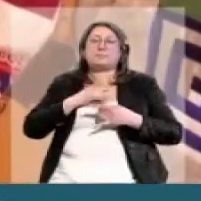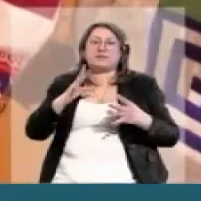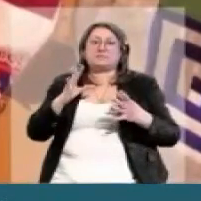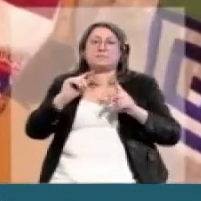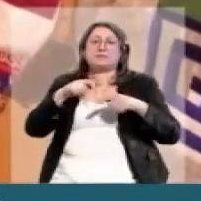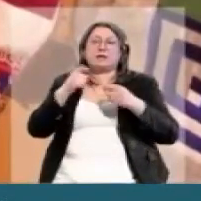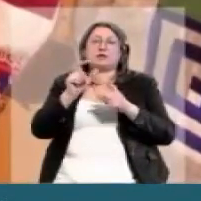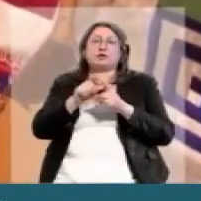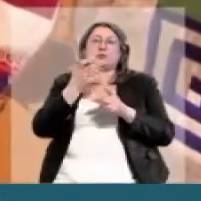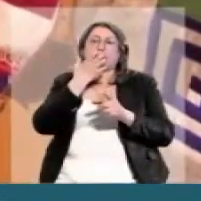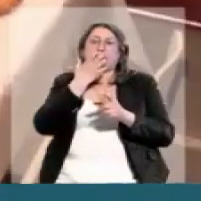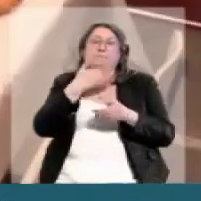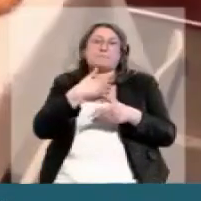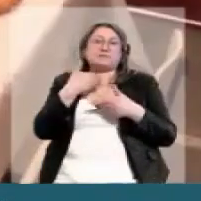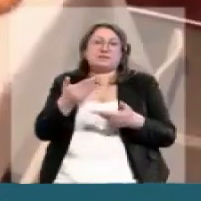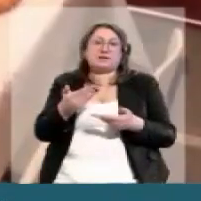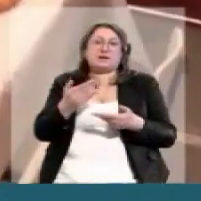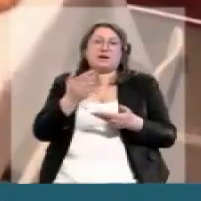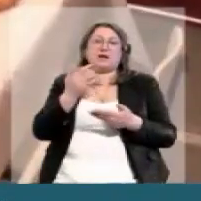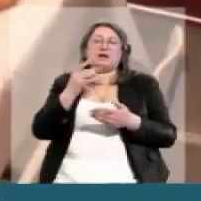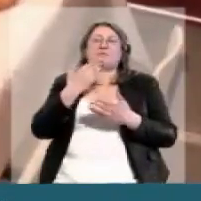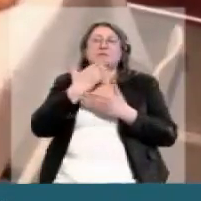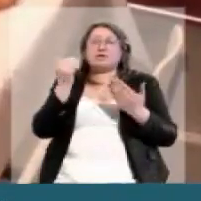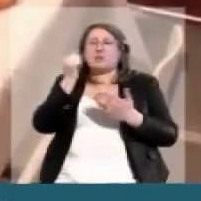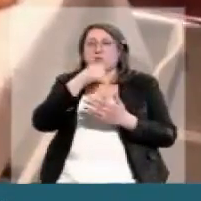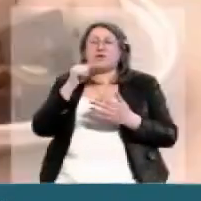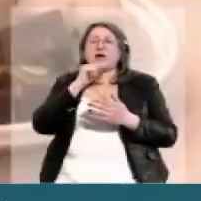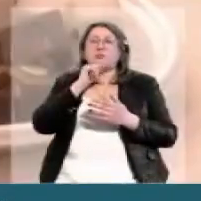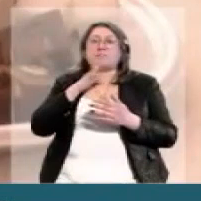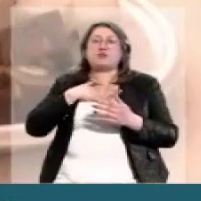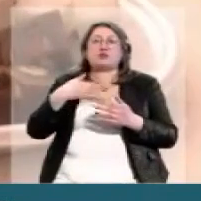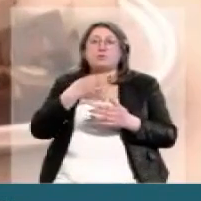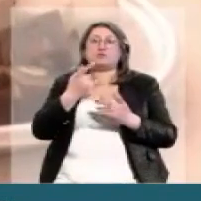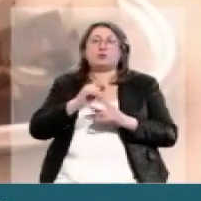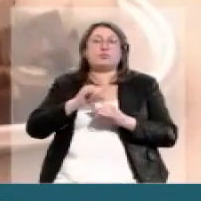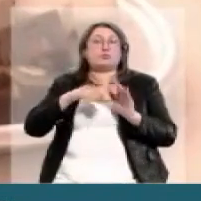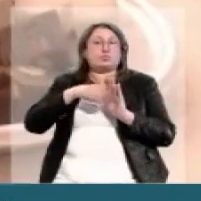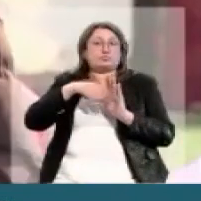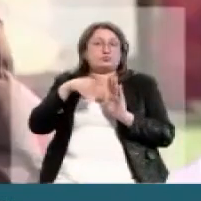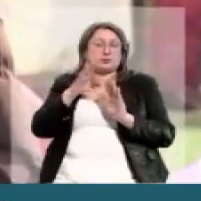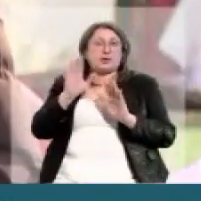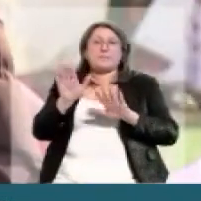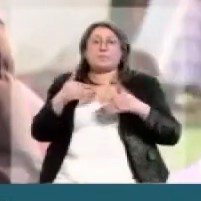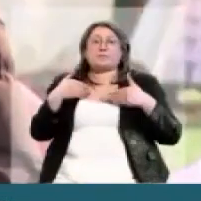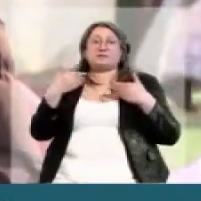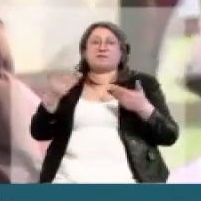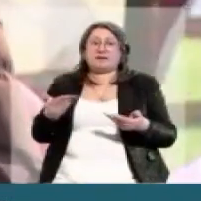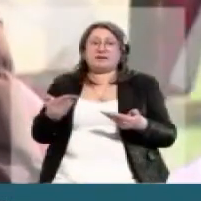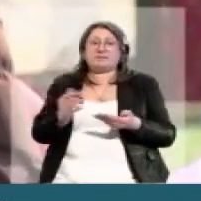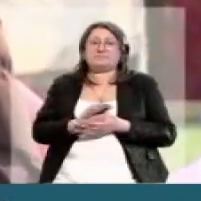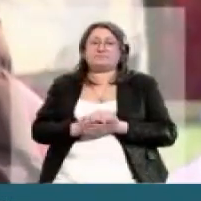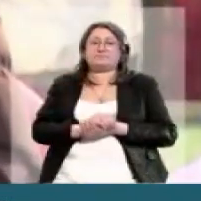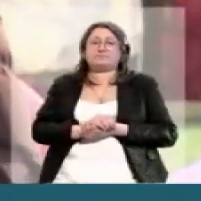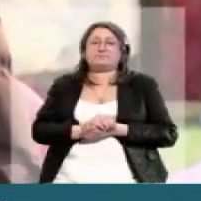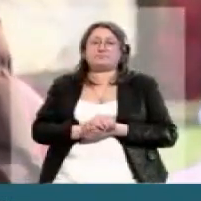жылулыққа толады. Бүгін барлық қазақстандықтар ұлтына, дініне қарамастан Наурыз мейрамын тойлап жатыр. Тамыры тереңге бойлаған